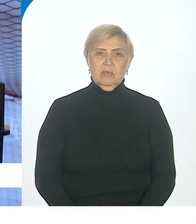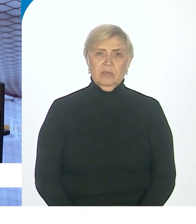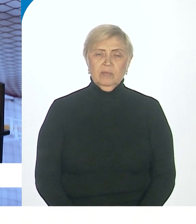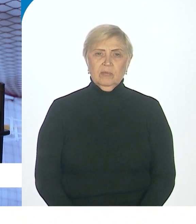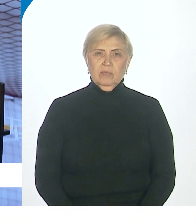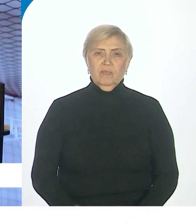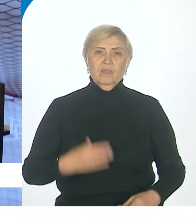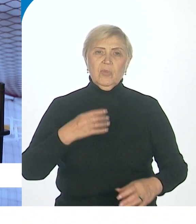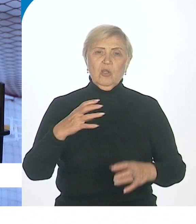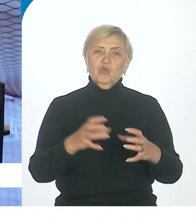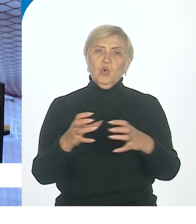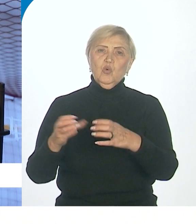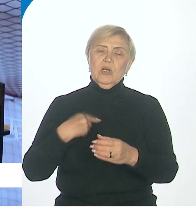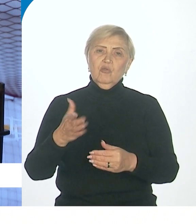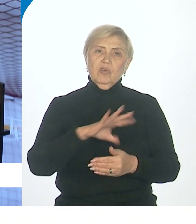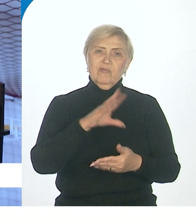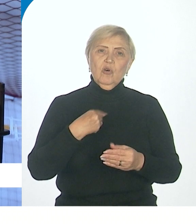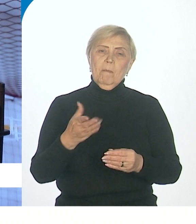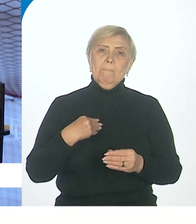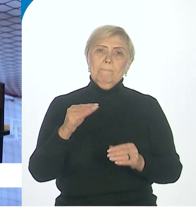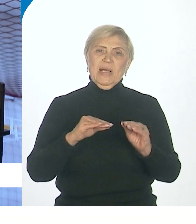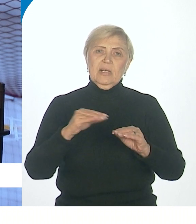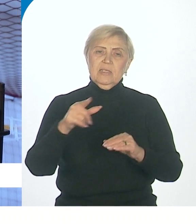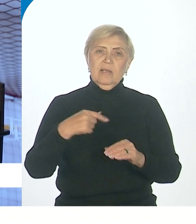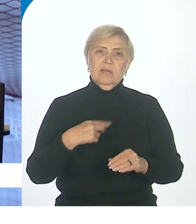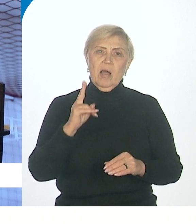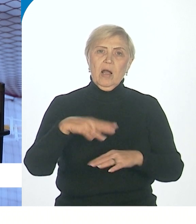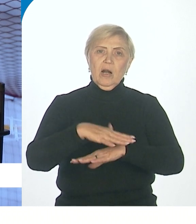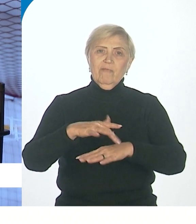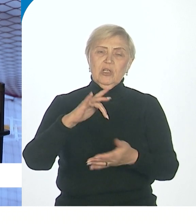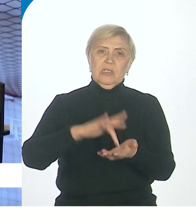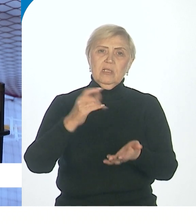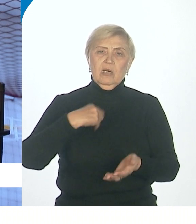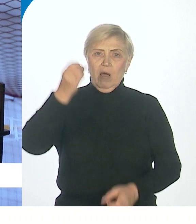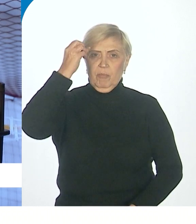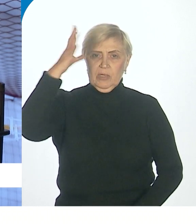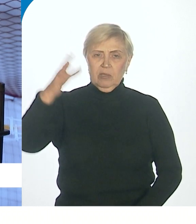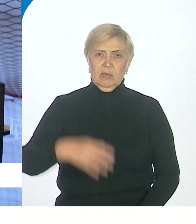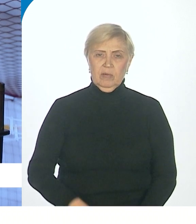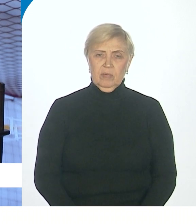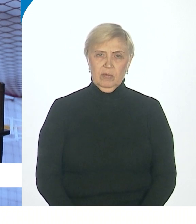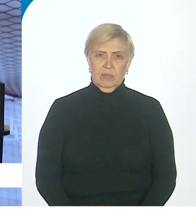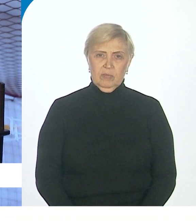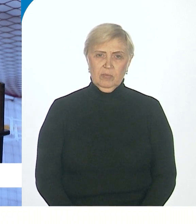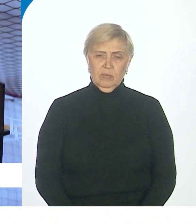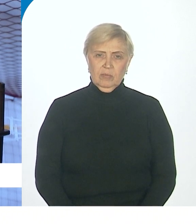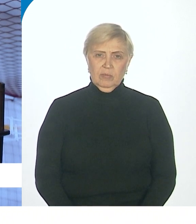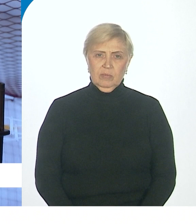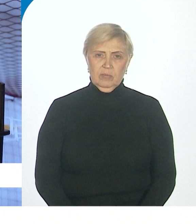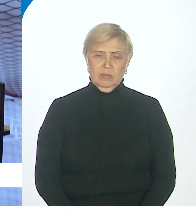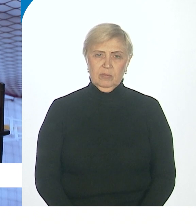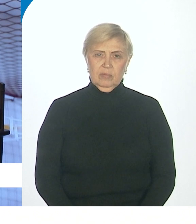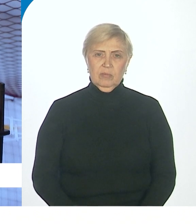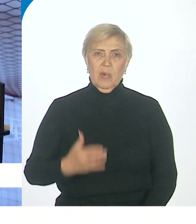подразделение Краевого центра образования, а Краевой центр образования – это инновационная площадка. Ну, это флагман, откровенно, конечно. И